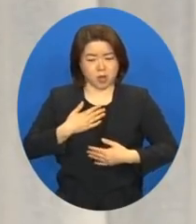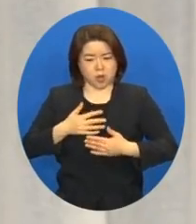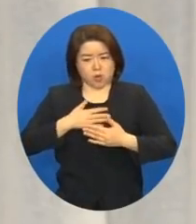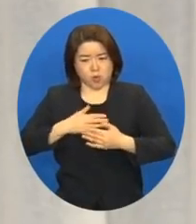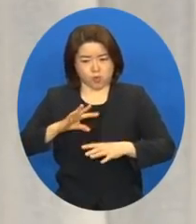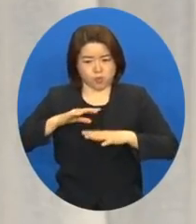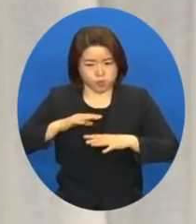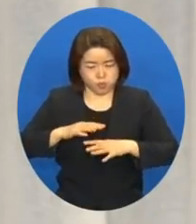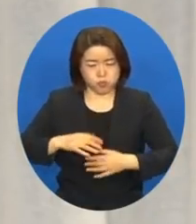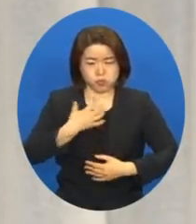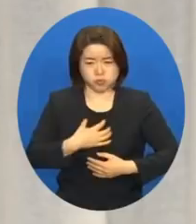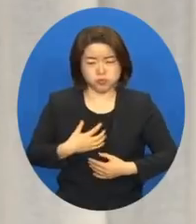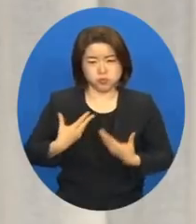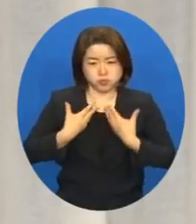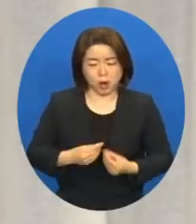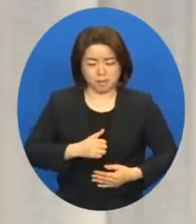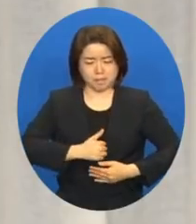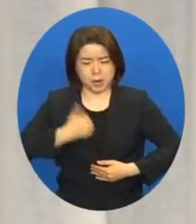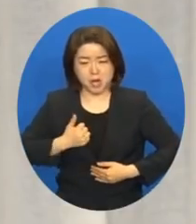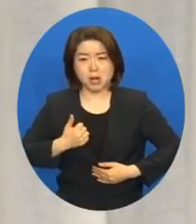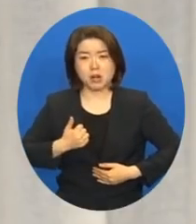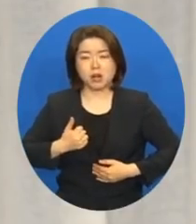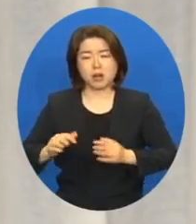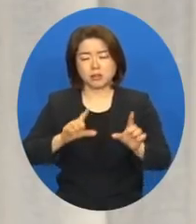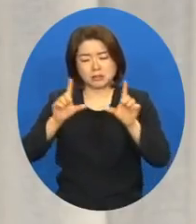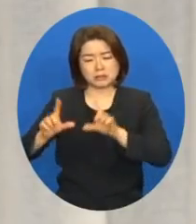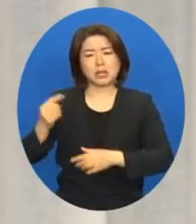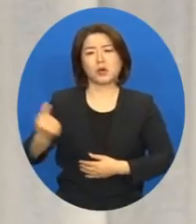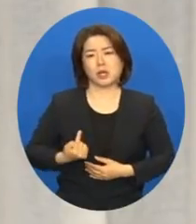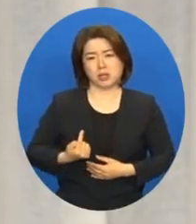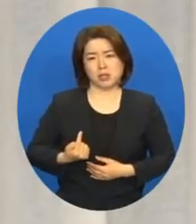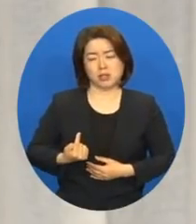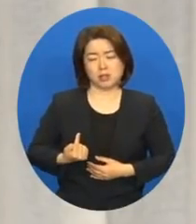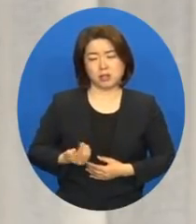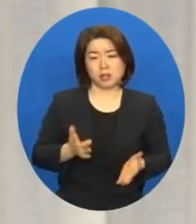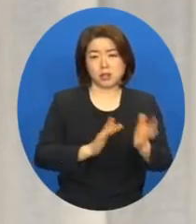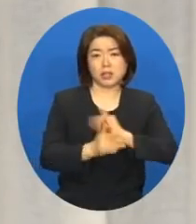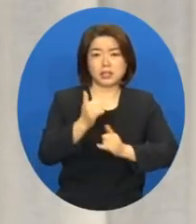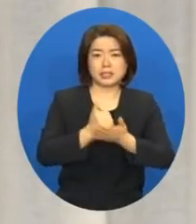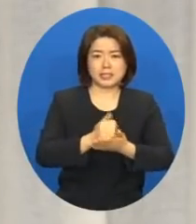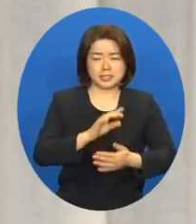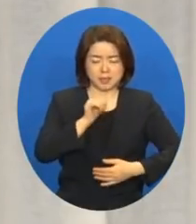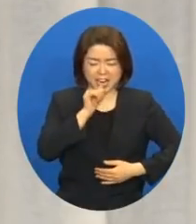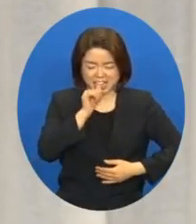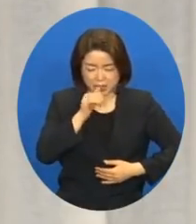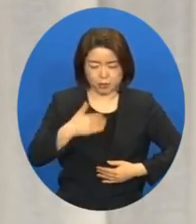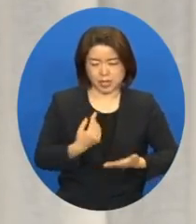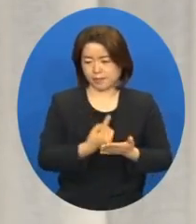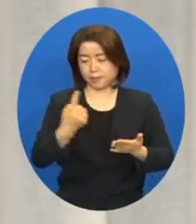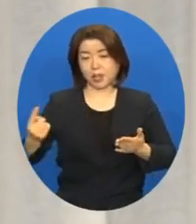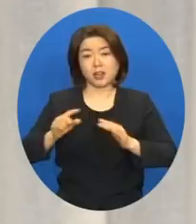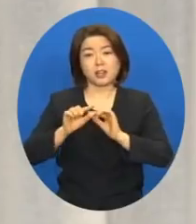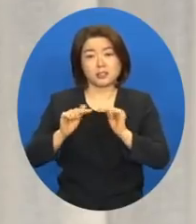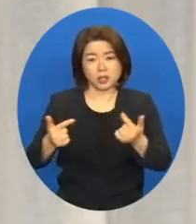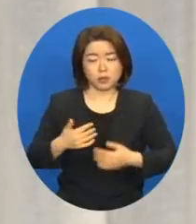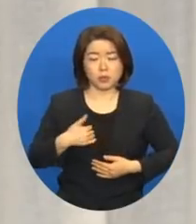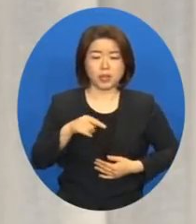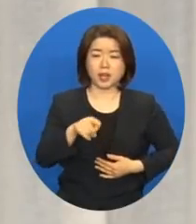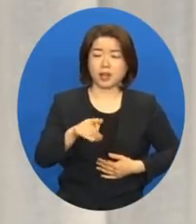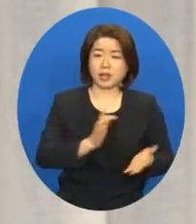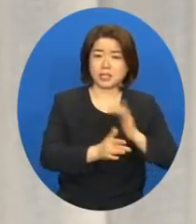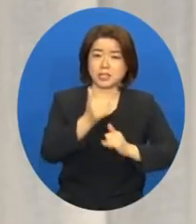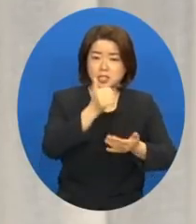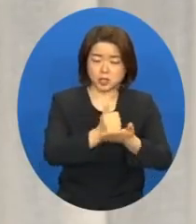걱정하고 좌절하고 분노하고 살았구나. 예수님께서 결코 나를 떠나지 않으시며 내가 그분의